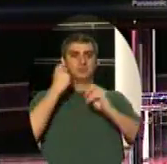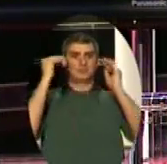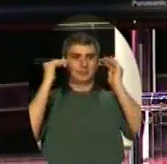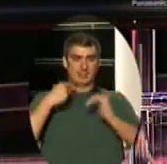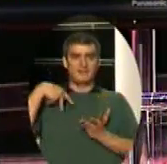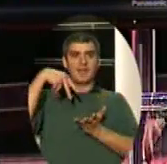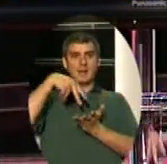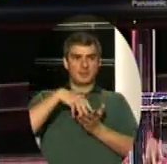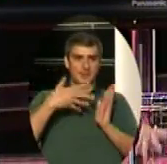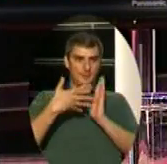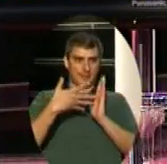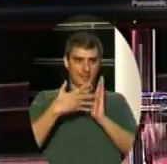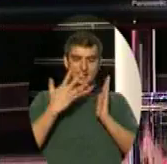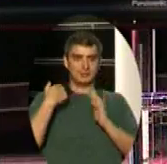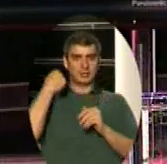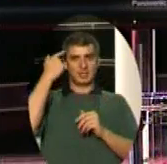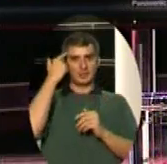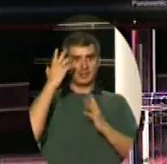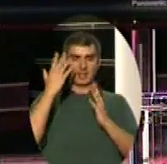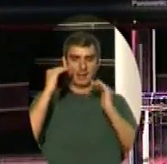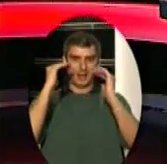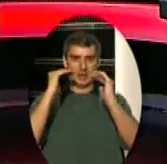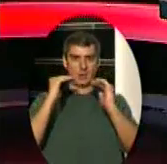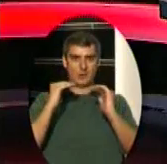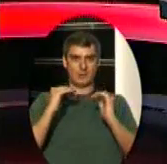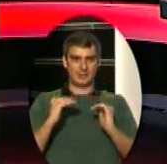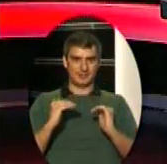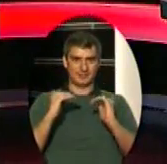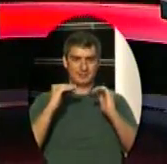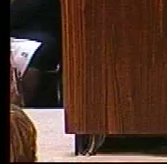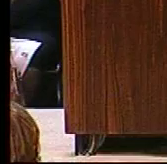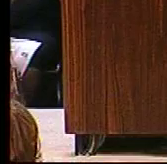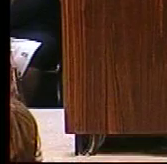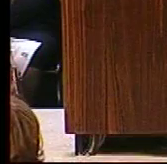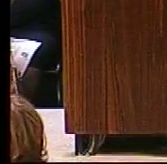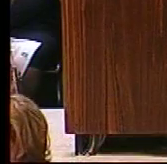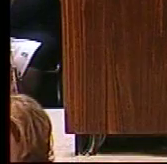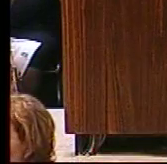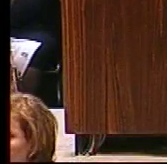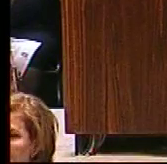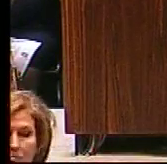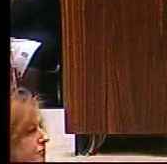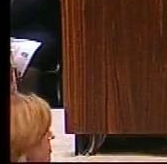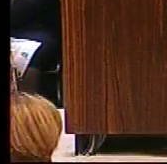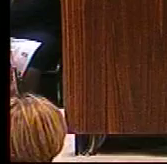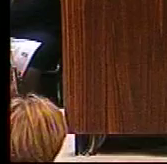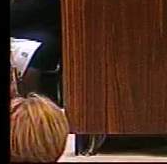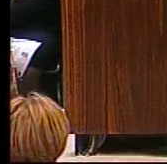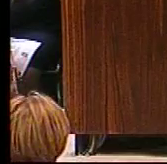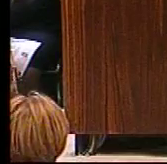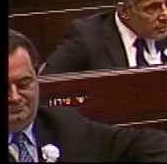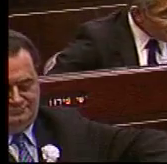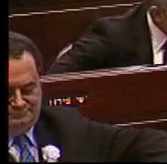אז עמדתי, בדקתי איך, שאני יודעת איך להוריד את הדוכן והכל אז אני מוכנה 9 חברי כנסת תקבלו את הזכות לנאום